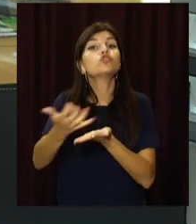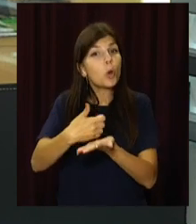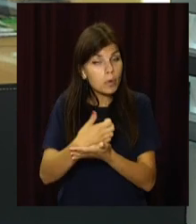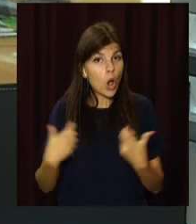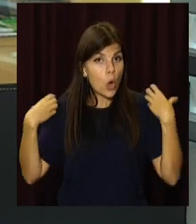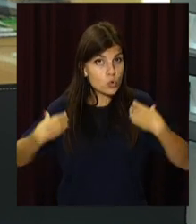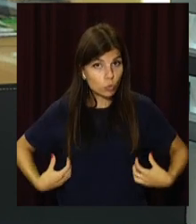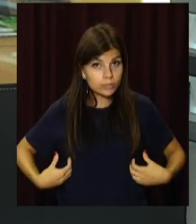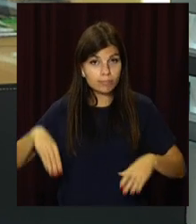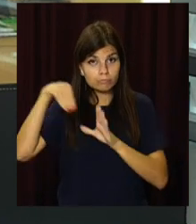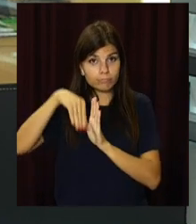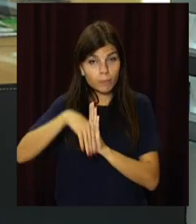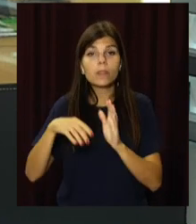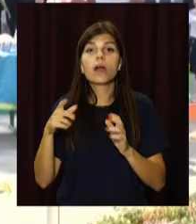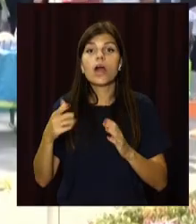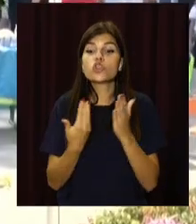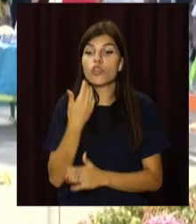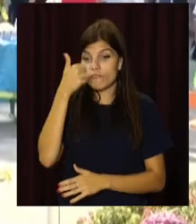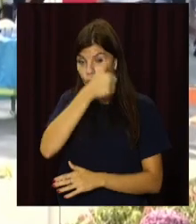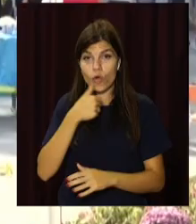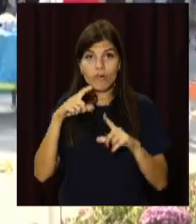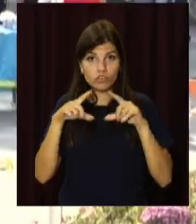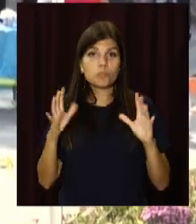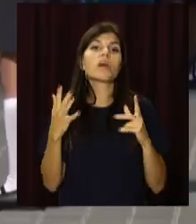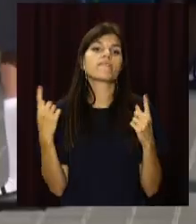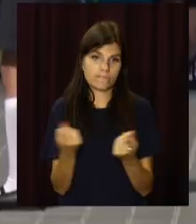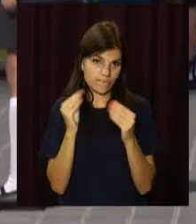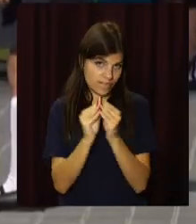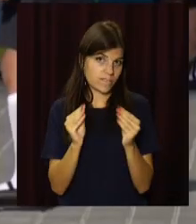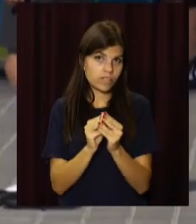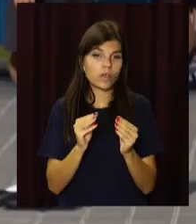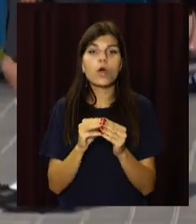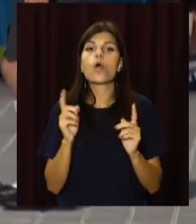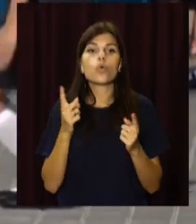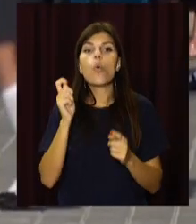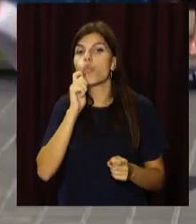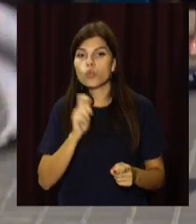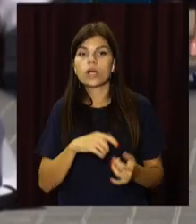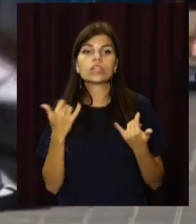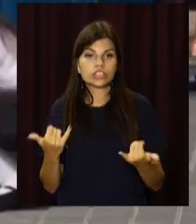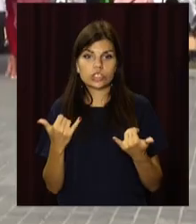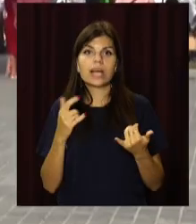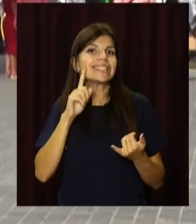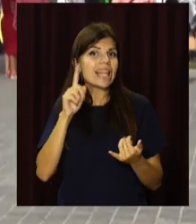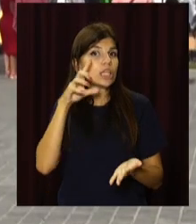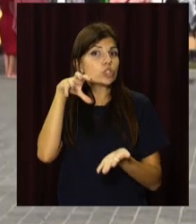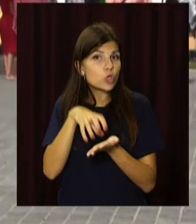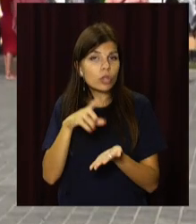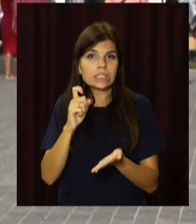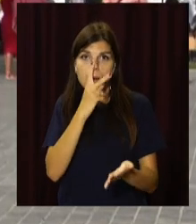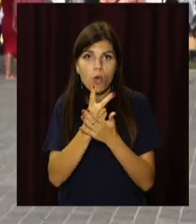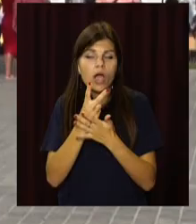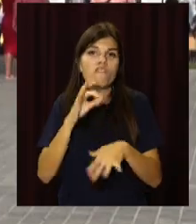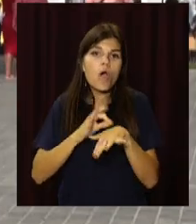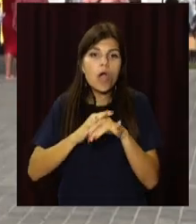портфелі. В Україні новий навчальний рік розпочнеться у звичайному режимі, оскільки Україна наразі в зеленій зоні за